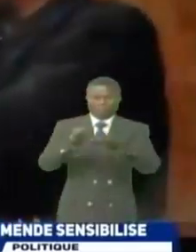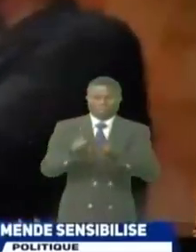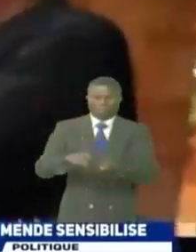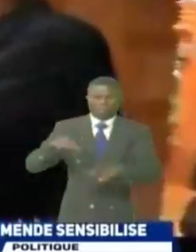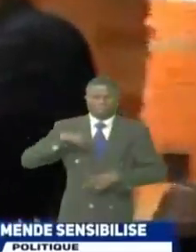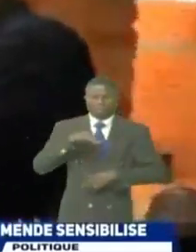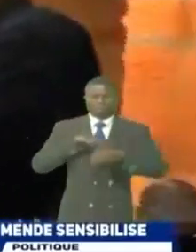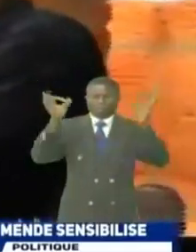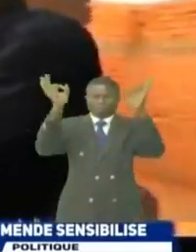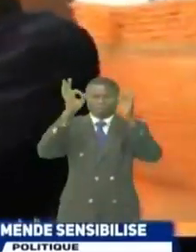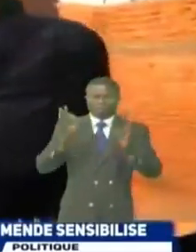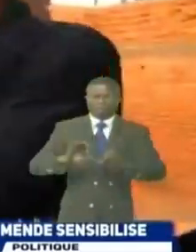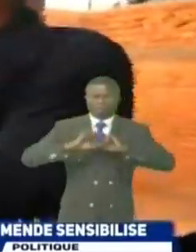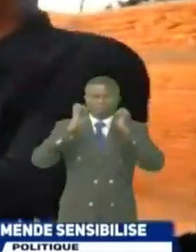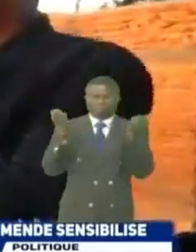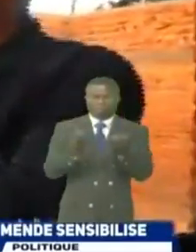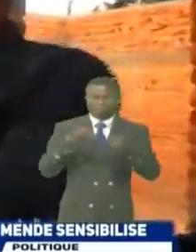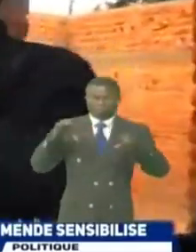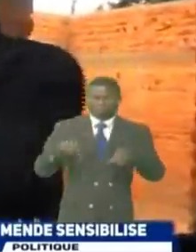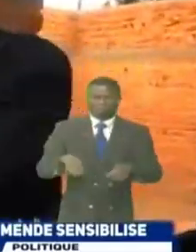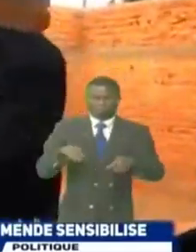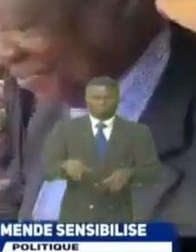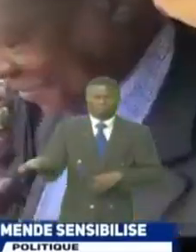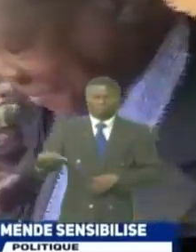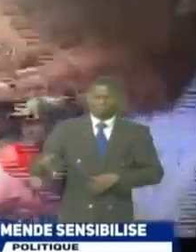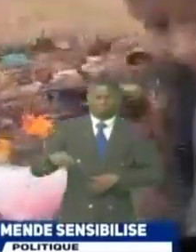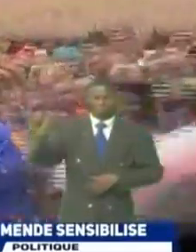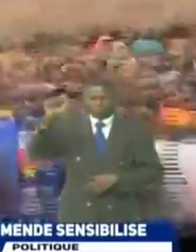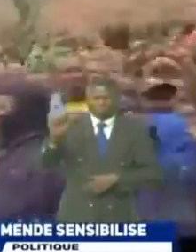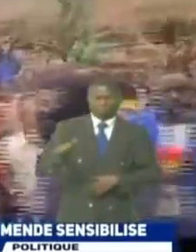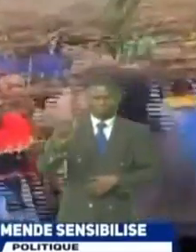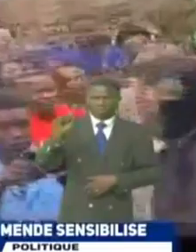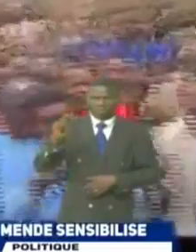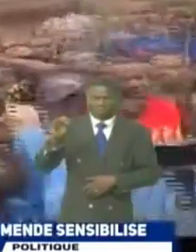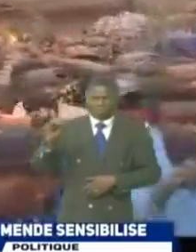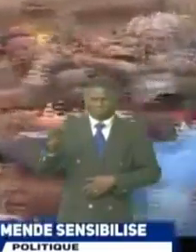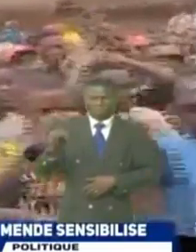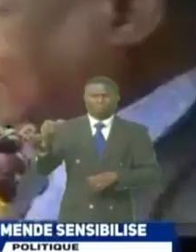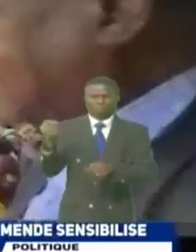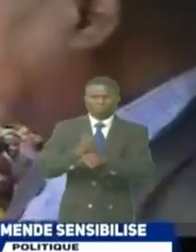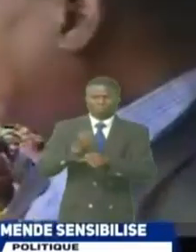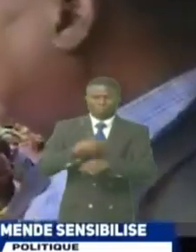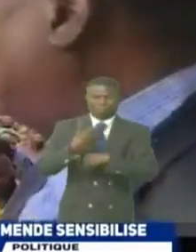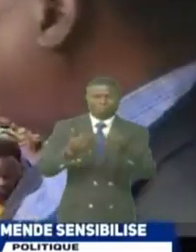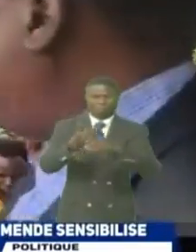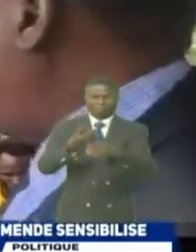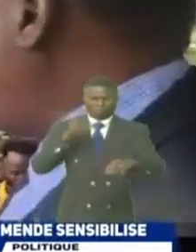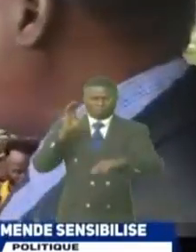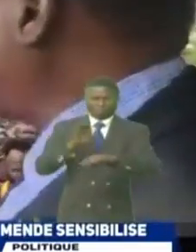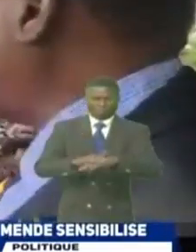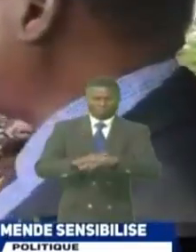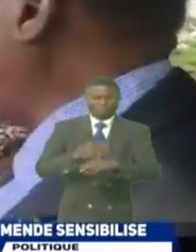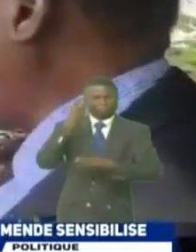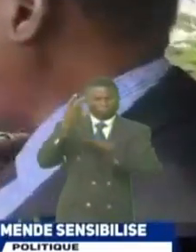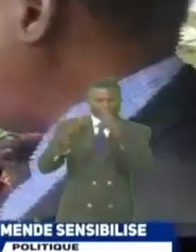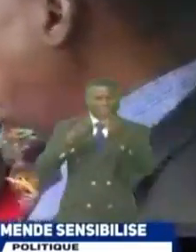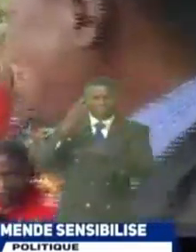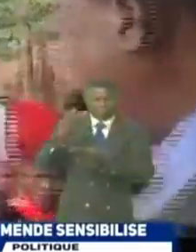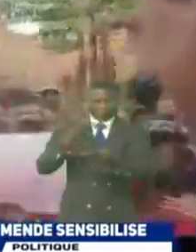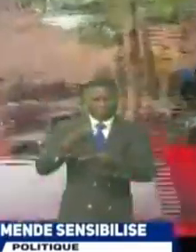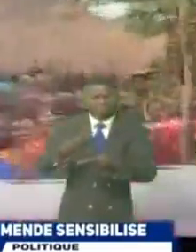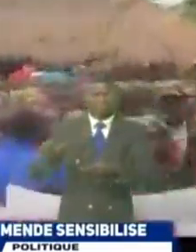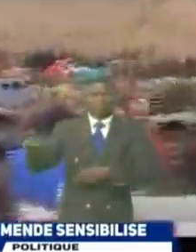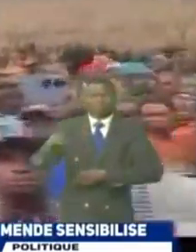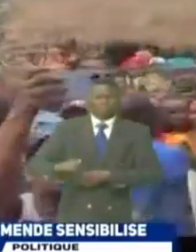de la Fédération des entreprises du Congo province de Sankuru. Des exercices effectués avant d'entamer une tournée dans quelques